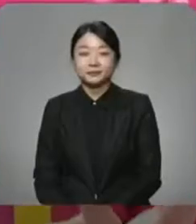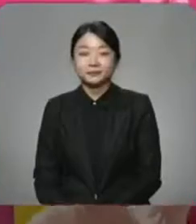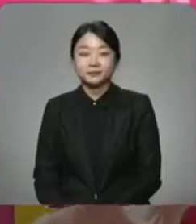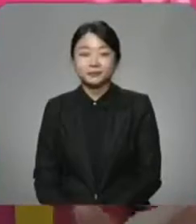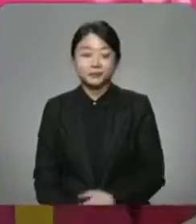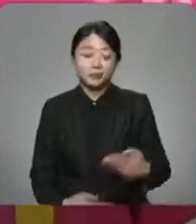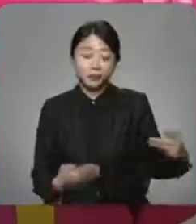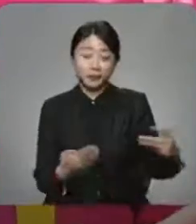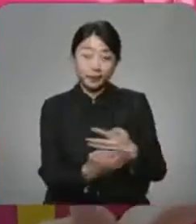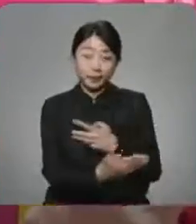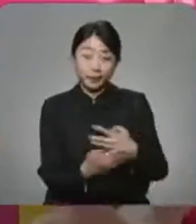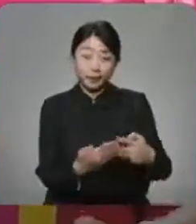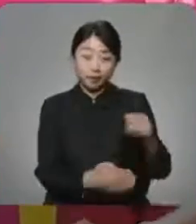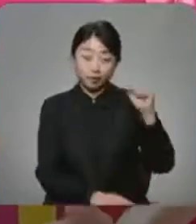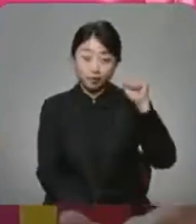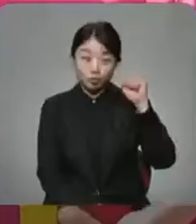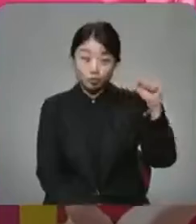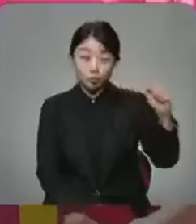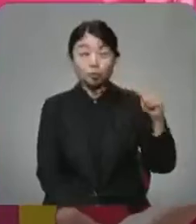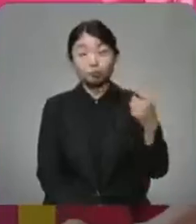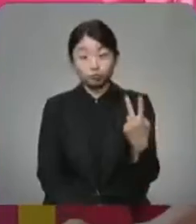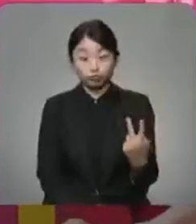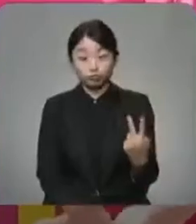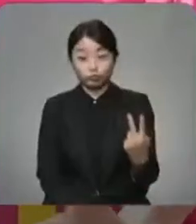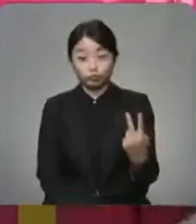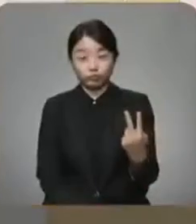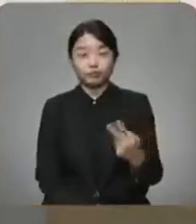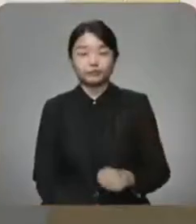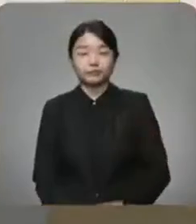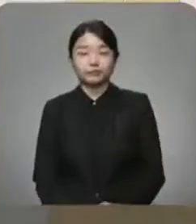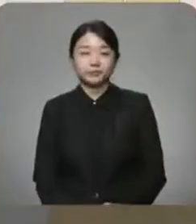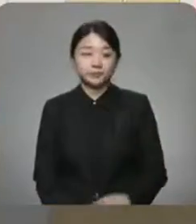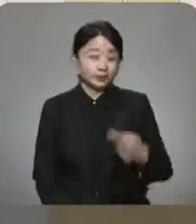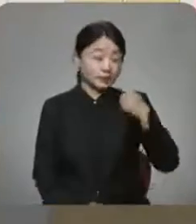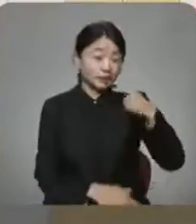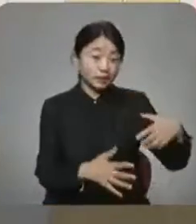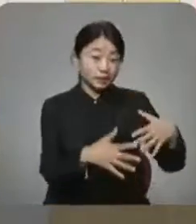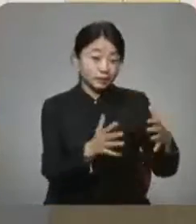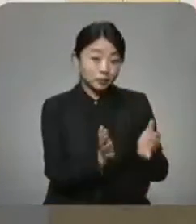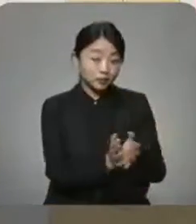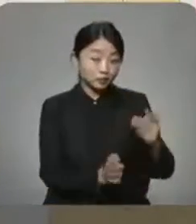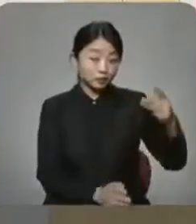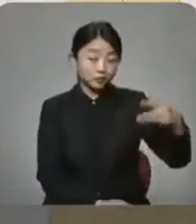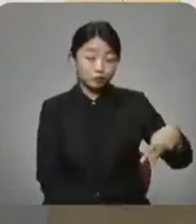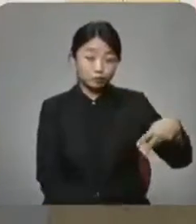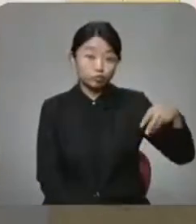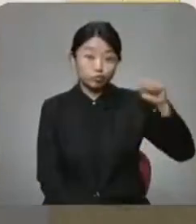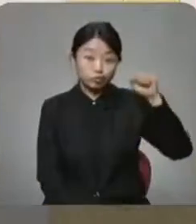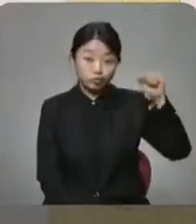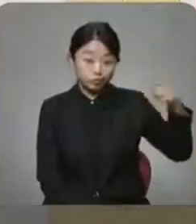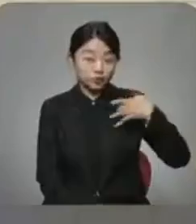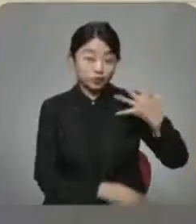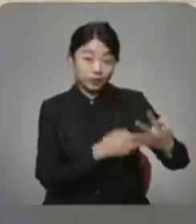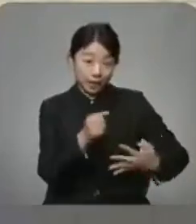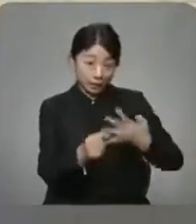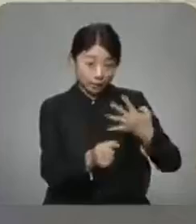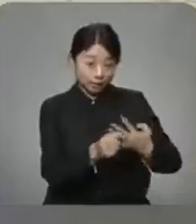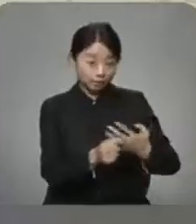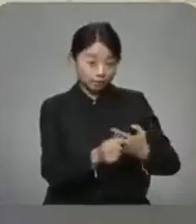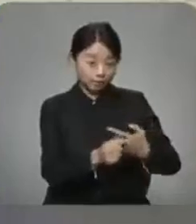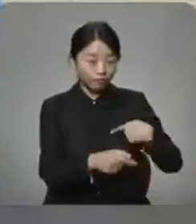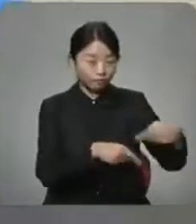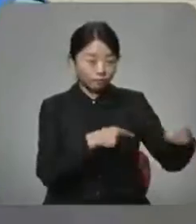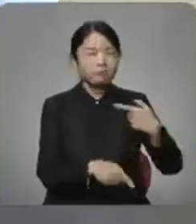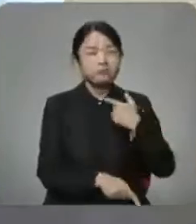틀에 시장 선거는 여야 후보의 맞대결 구도 입니다 더불어 민주당 유태호 후보는 지난 사는 건 태백산 경험을